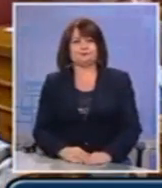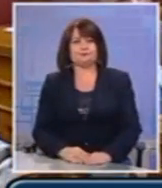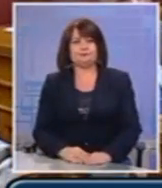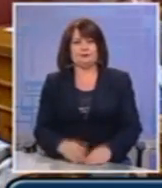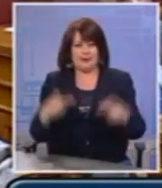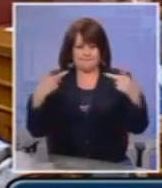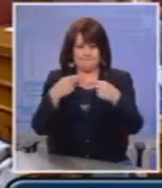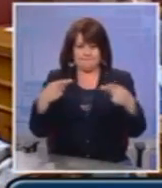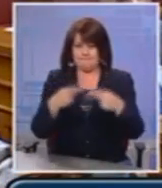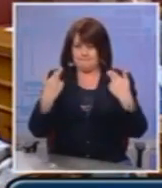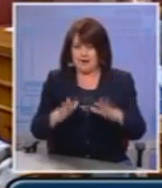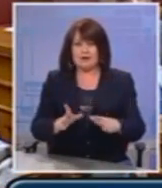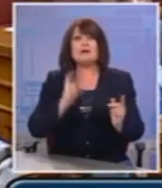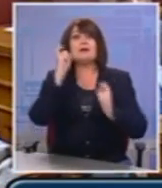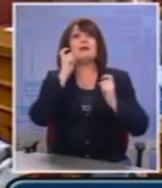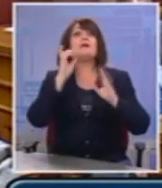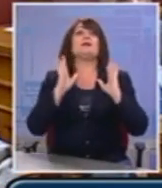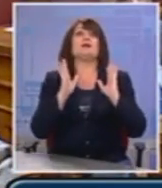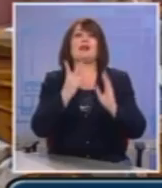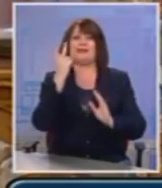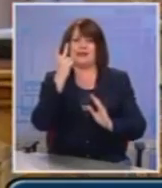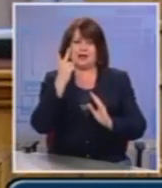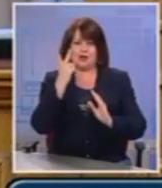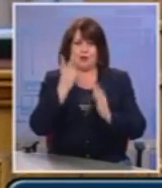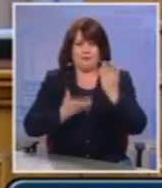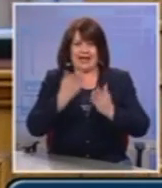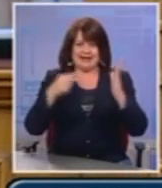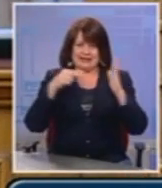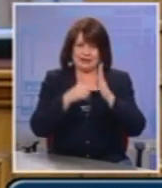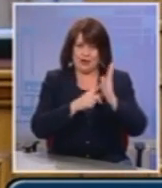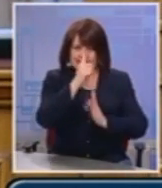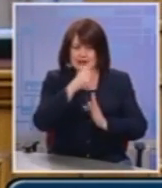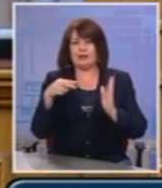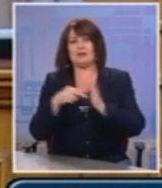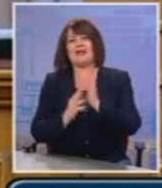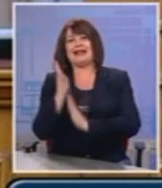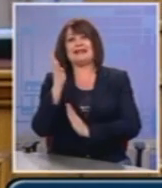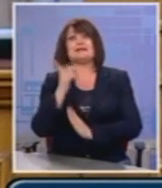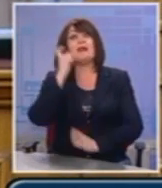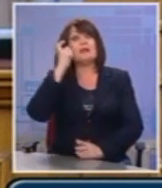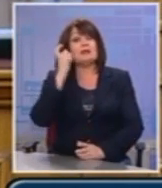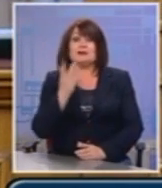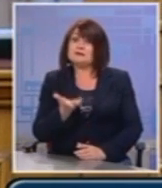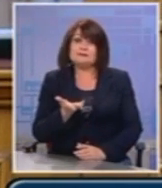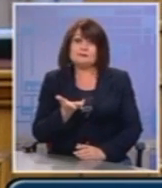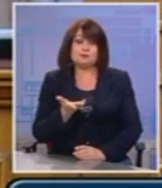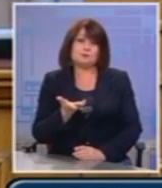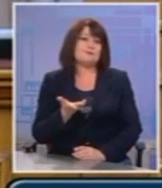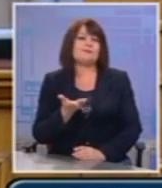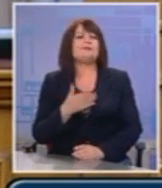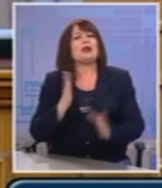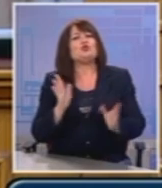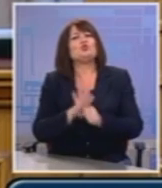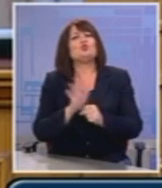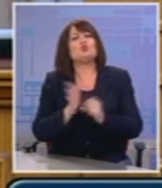κουρέψει δεν λάβανε υπόψη τους σε αυτές τις δύο μελέτες του 11 και του 14 δεν έλαβαν υπόψη τους ότι έστω